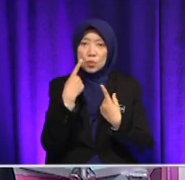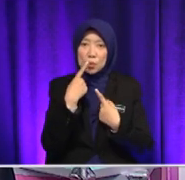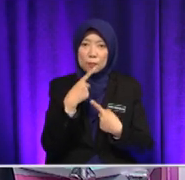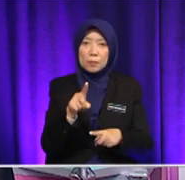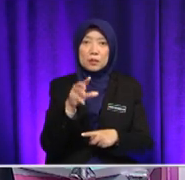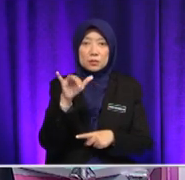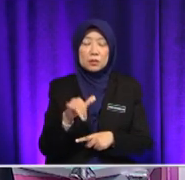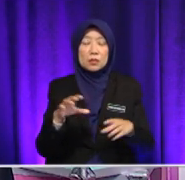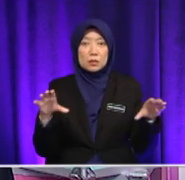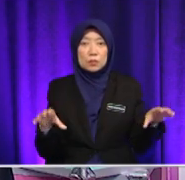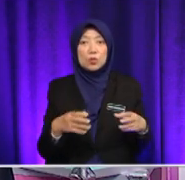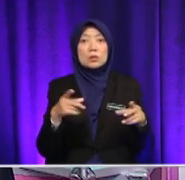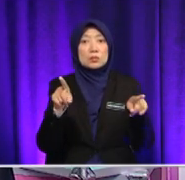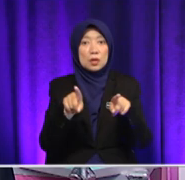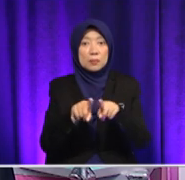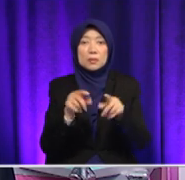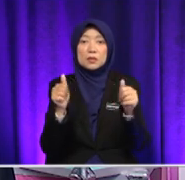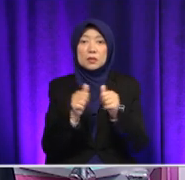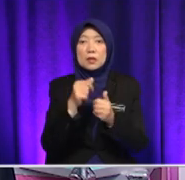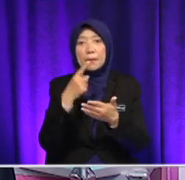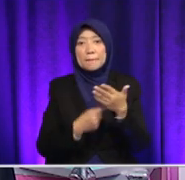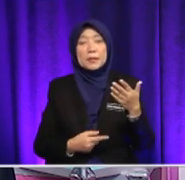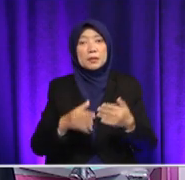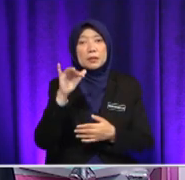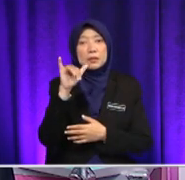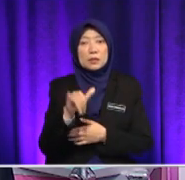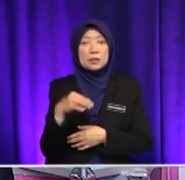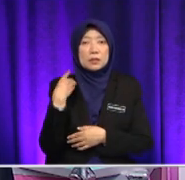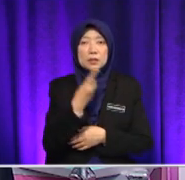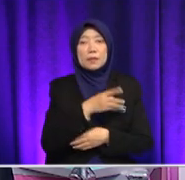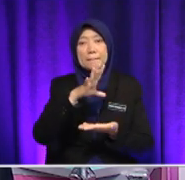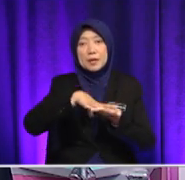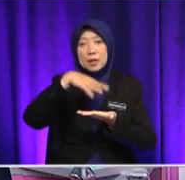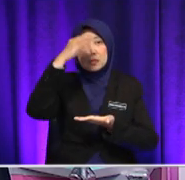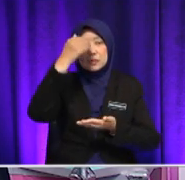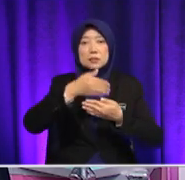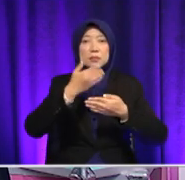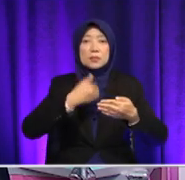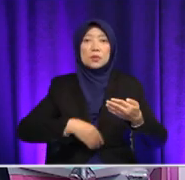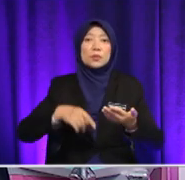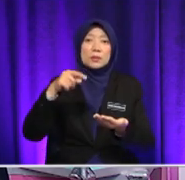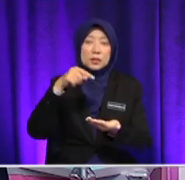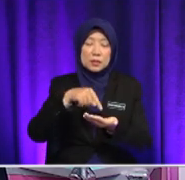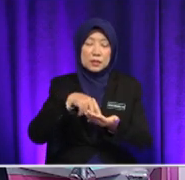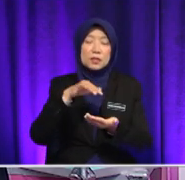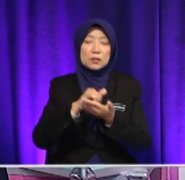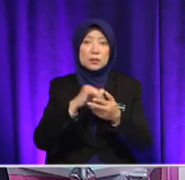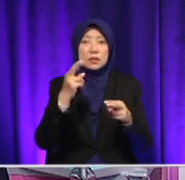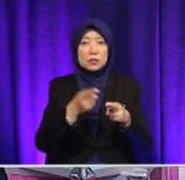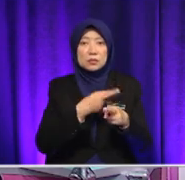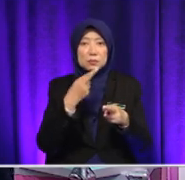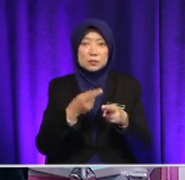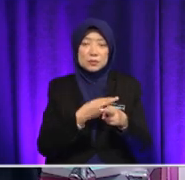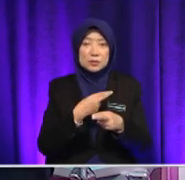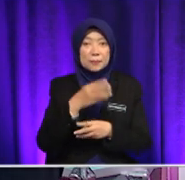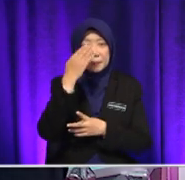dibuat adalah sama dengan apa yang yang kita belajar sebelum inilah itu adalah rumusan yang